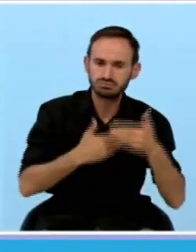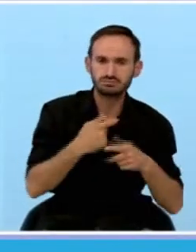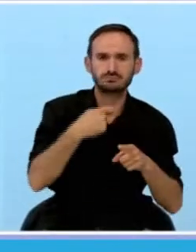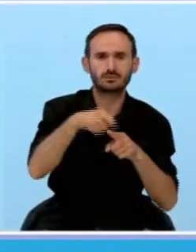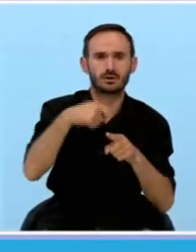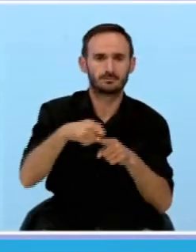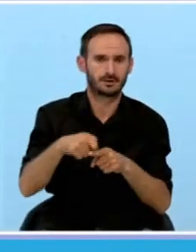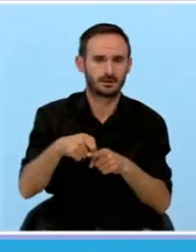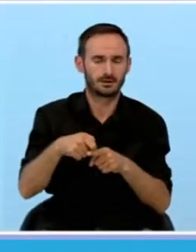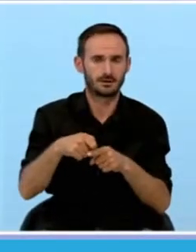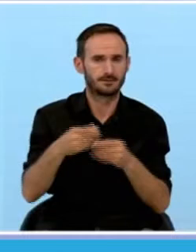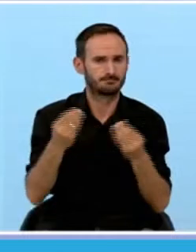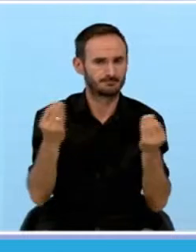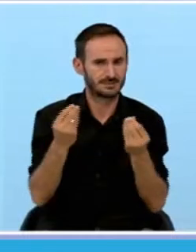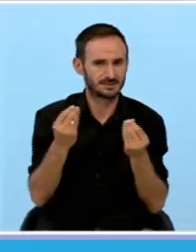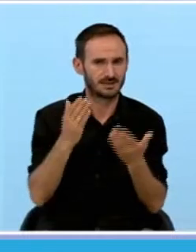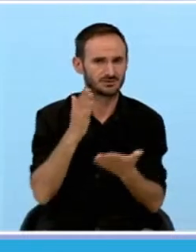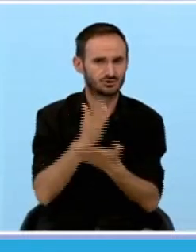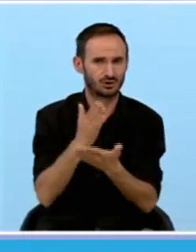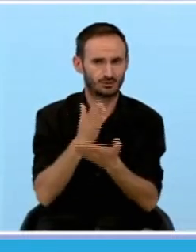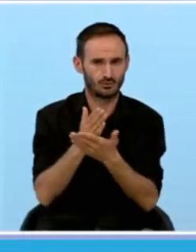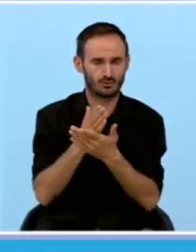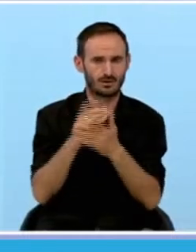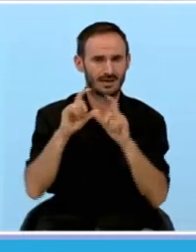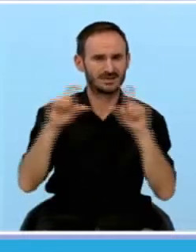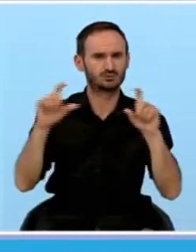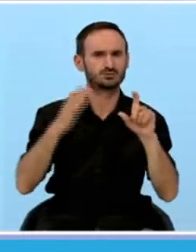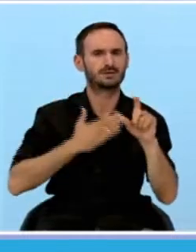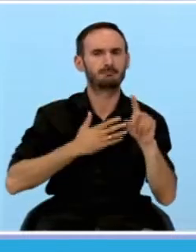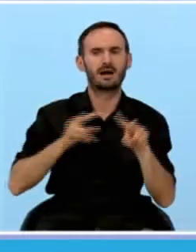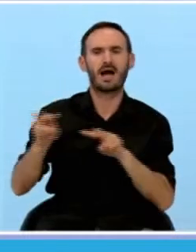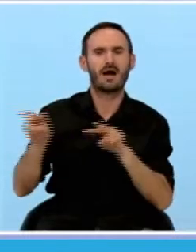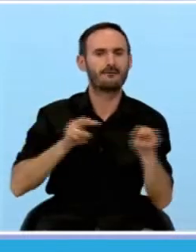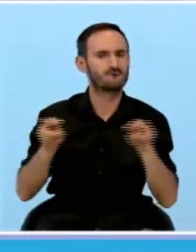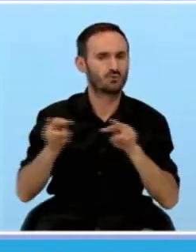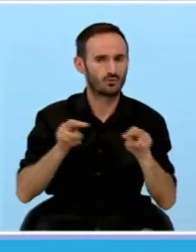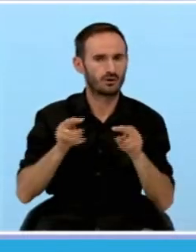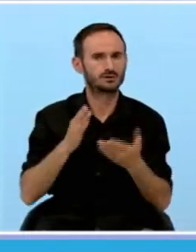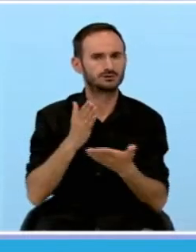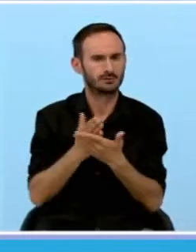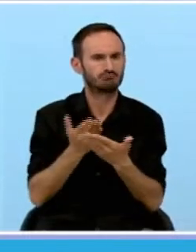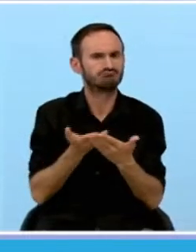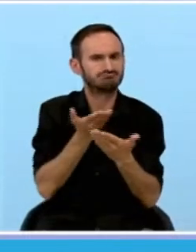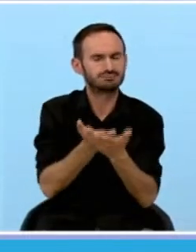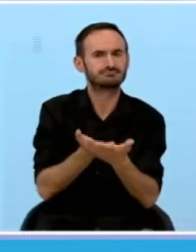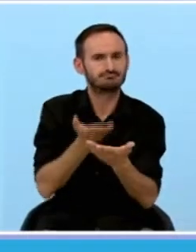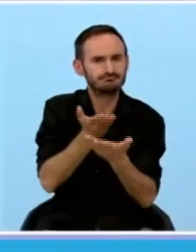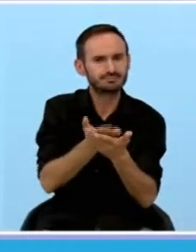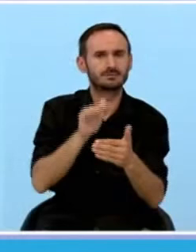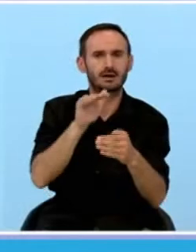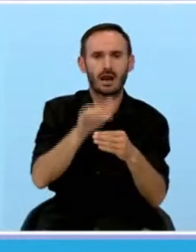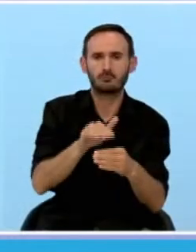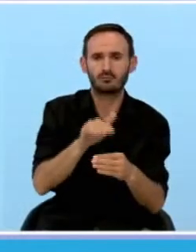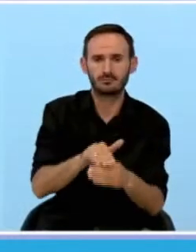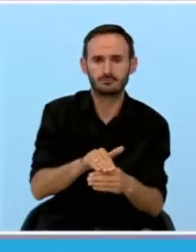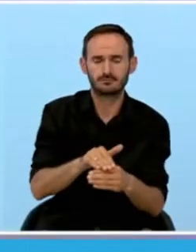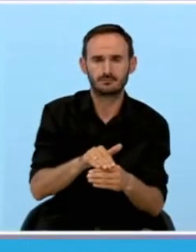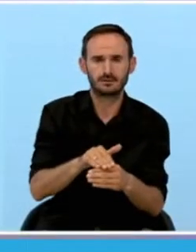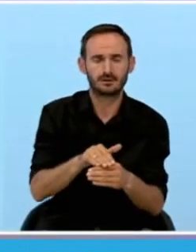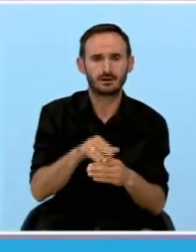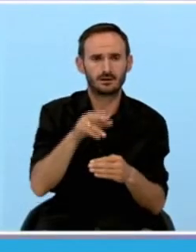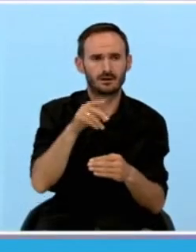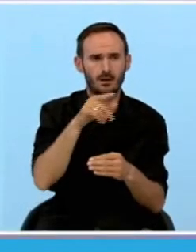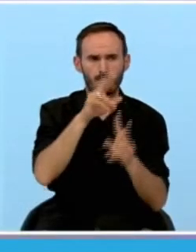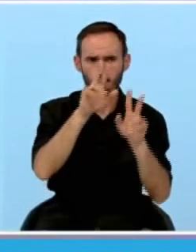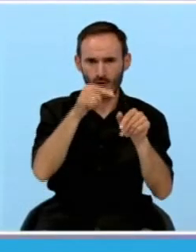të rekomandimeve që dalin edhe nga institucioni avokatit publik që është institucion kushtetur. Të se më falë avokat, propozimi